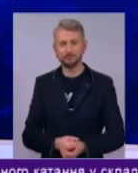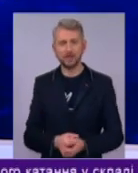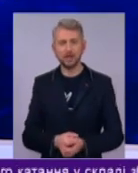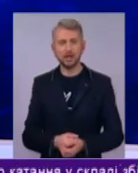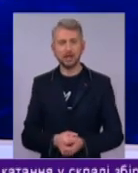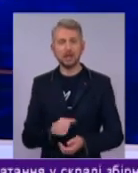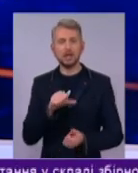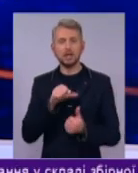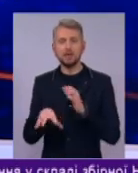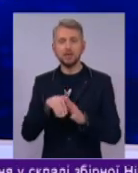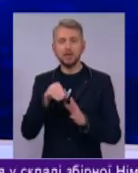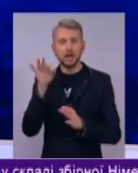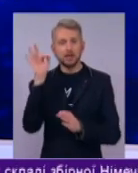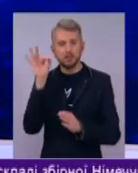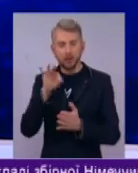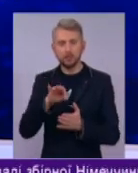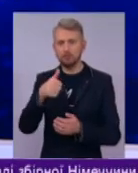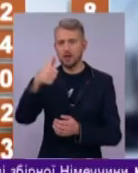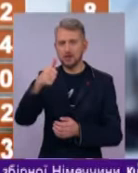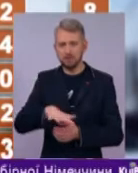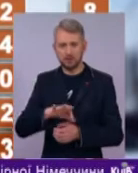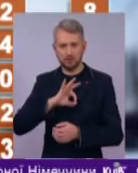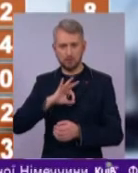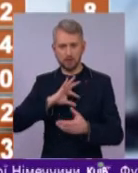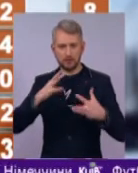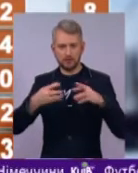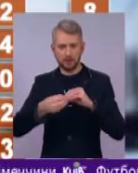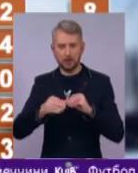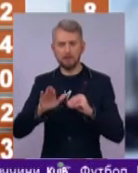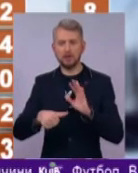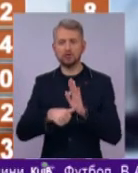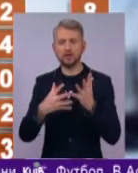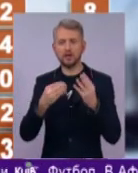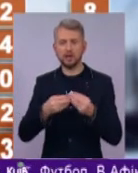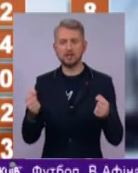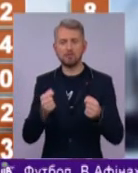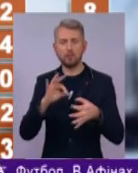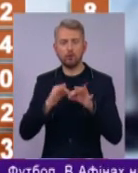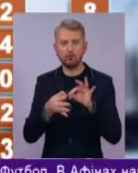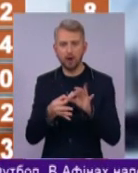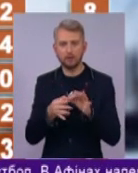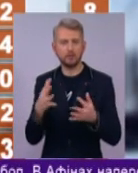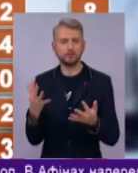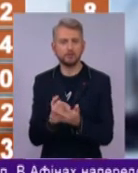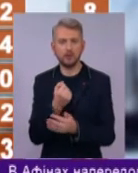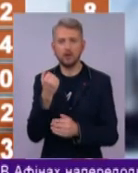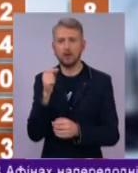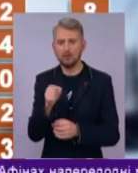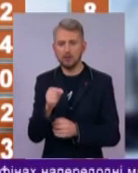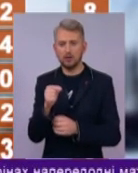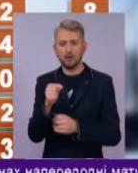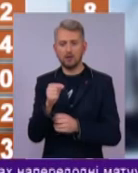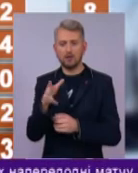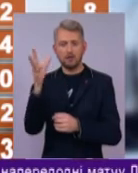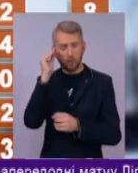і саме збірна Німеччини очолює медальний залік країн-учасниць ігор після 6 днів зимової олімпіади. В її активі вже,